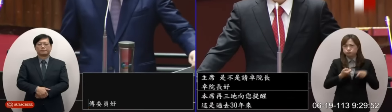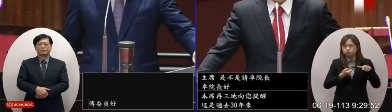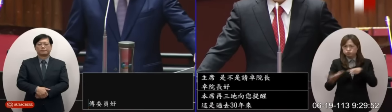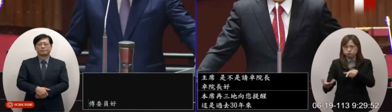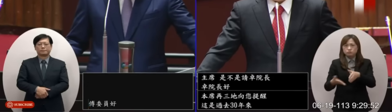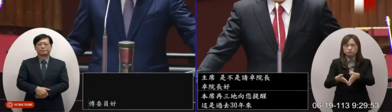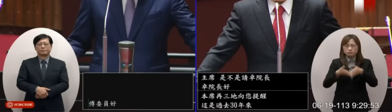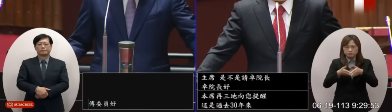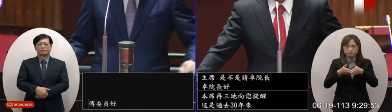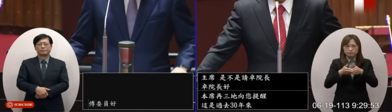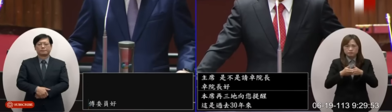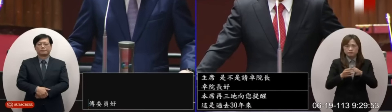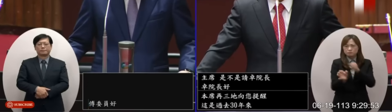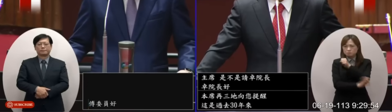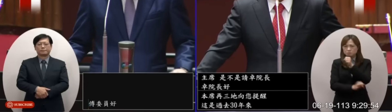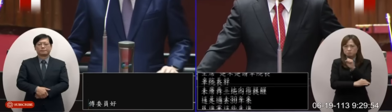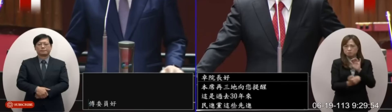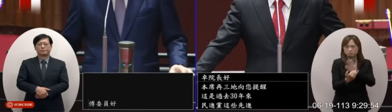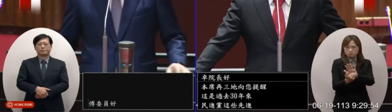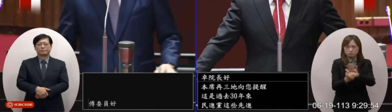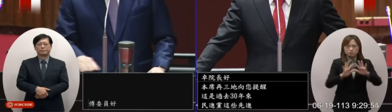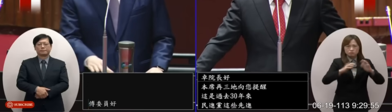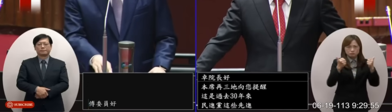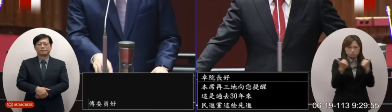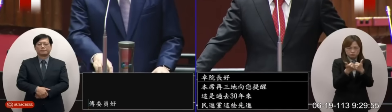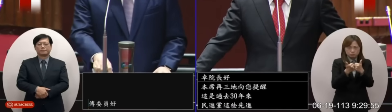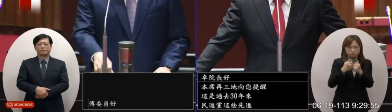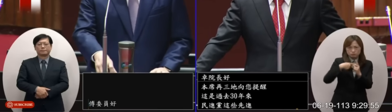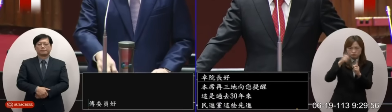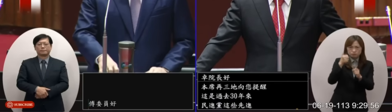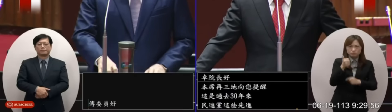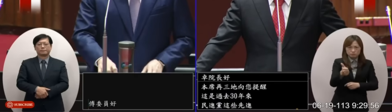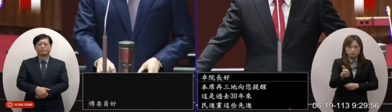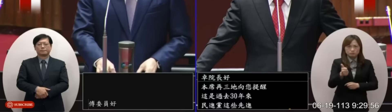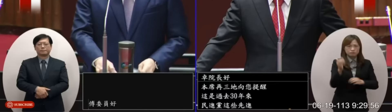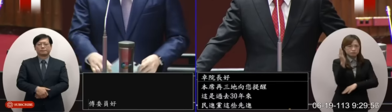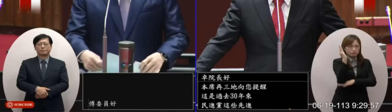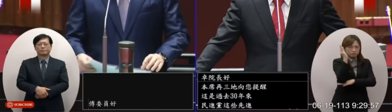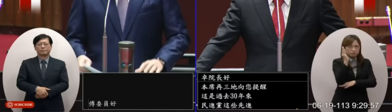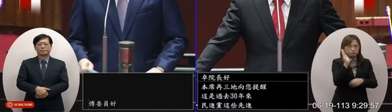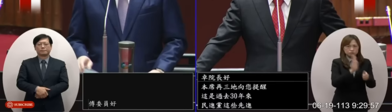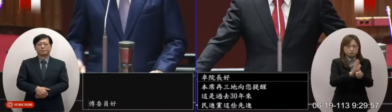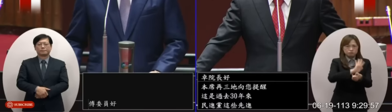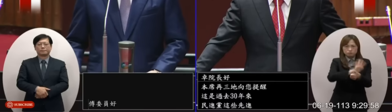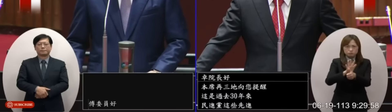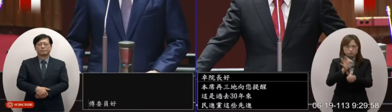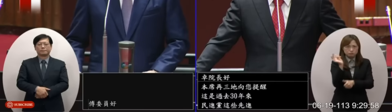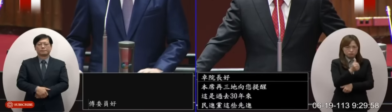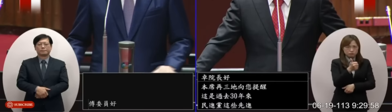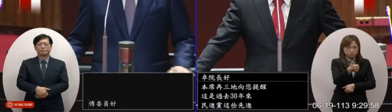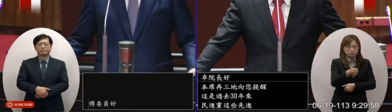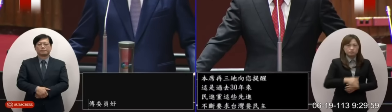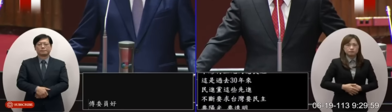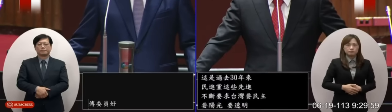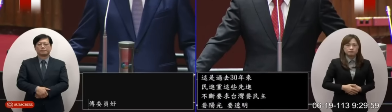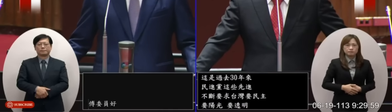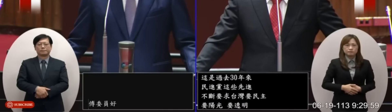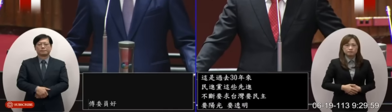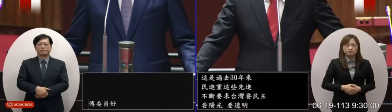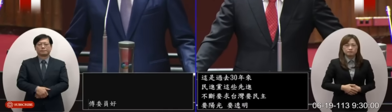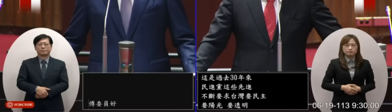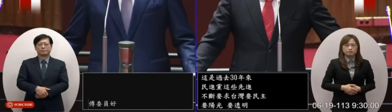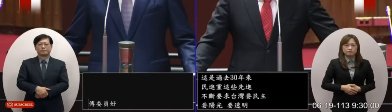腐，让国会能够有能，让政府能够有效率，能够廉能。所